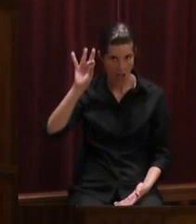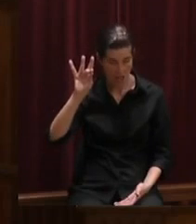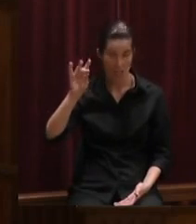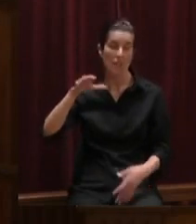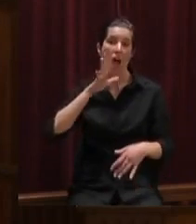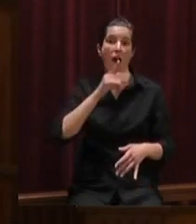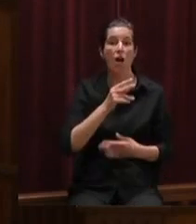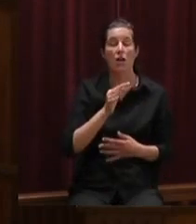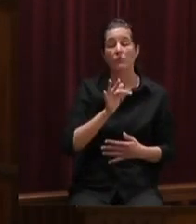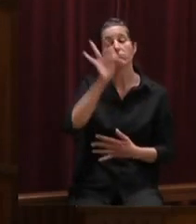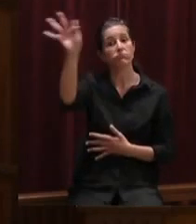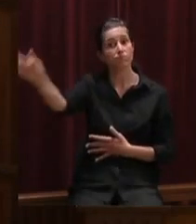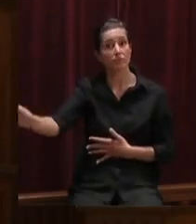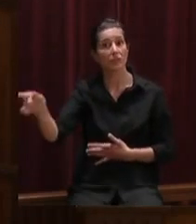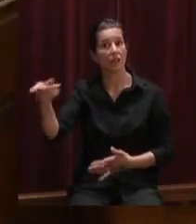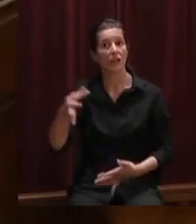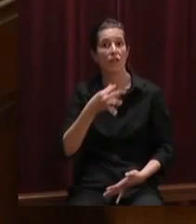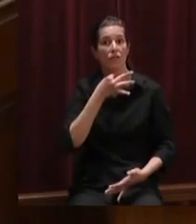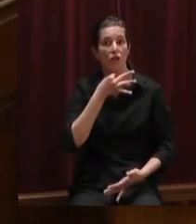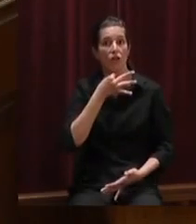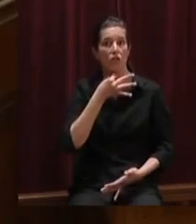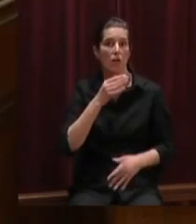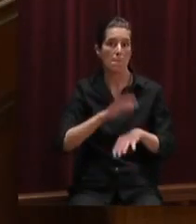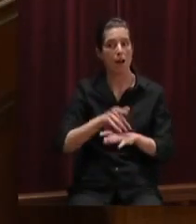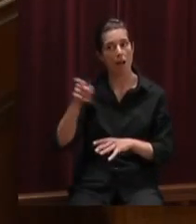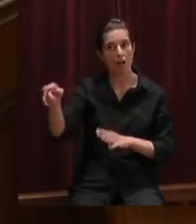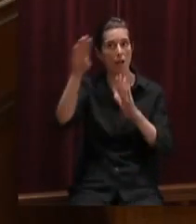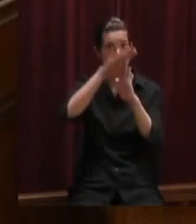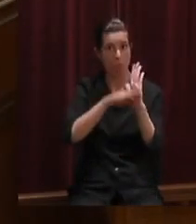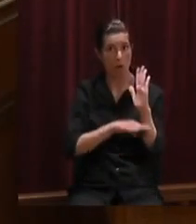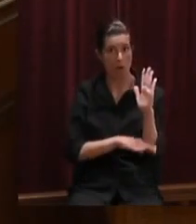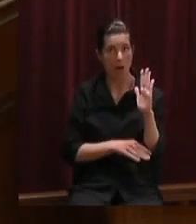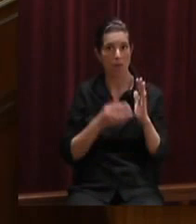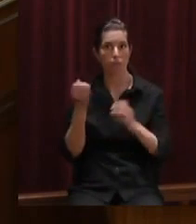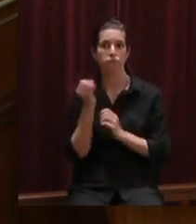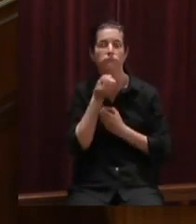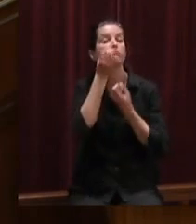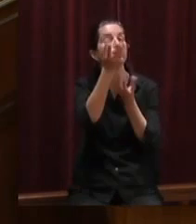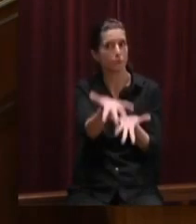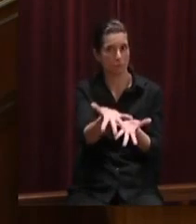govern de les Illes Balears per exposar el seu programa.